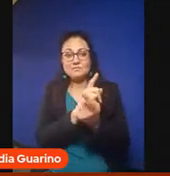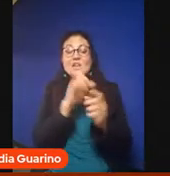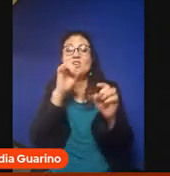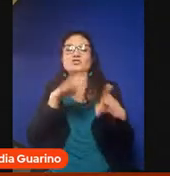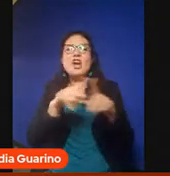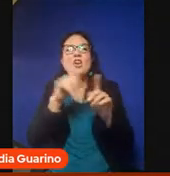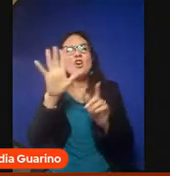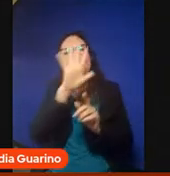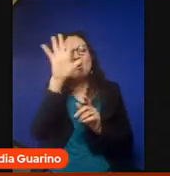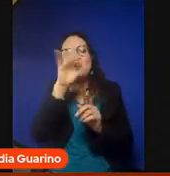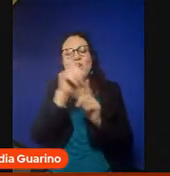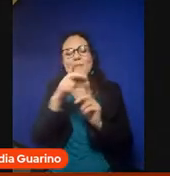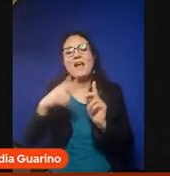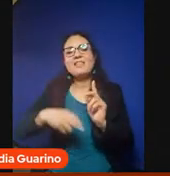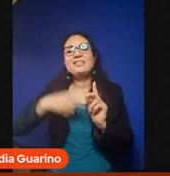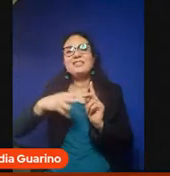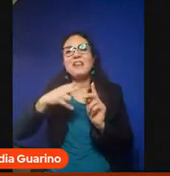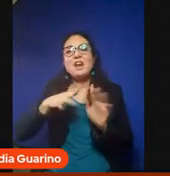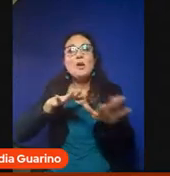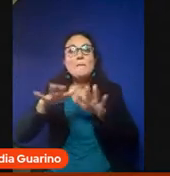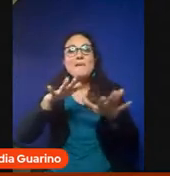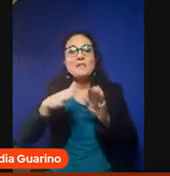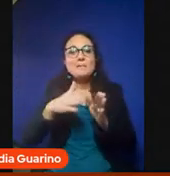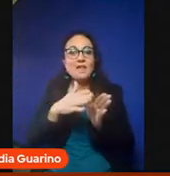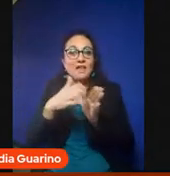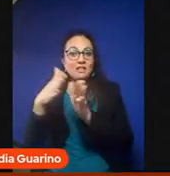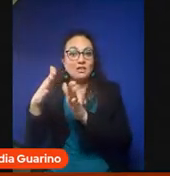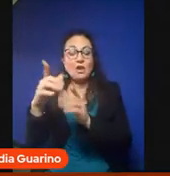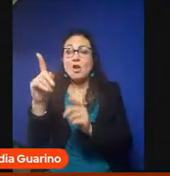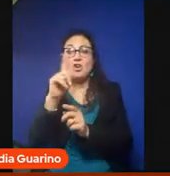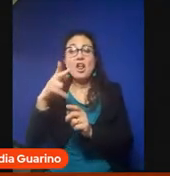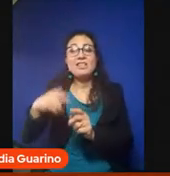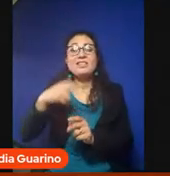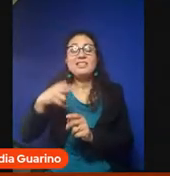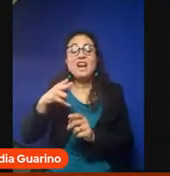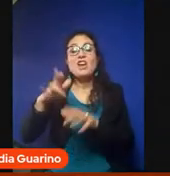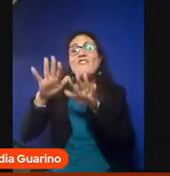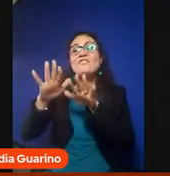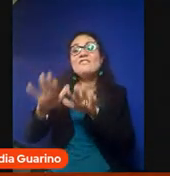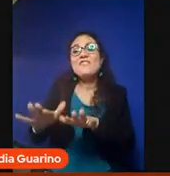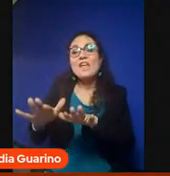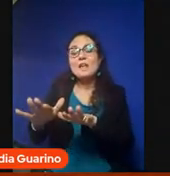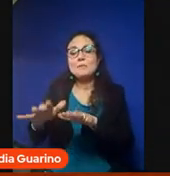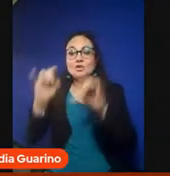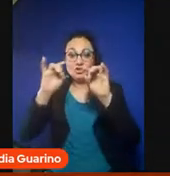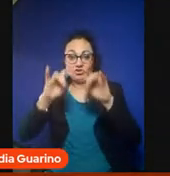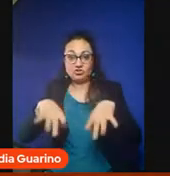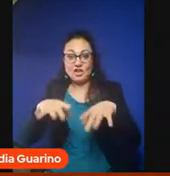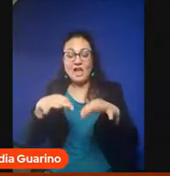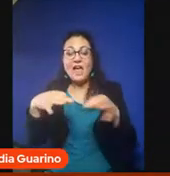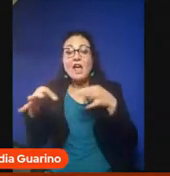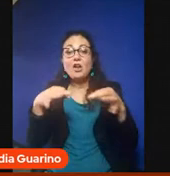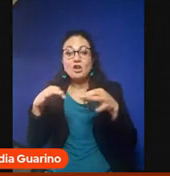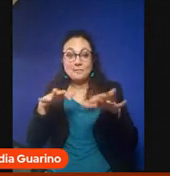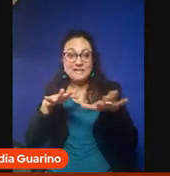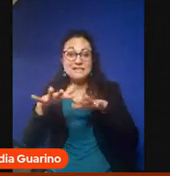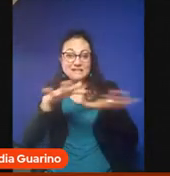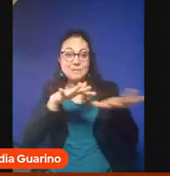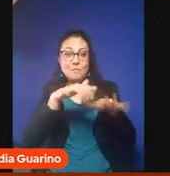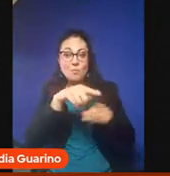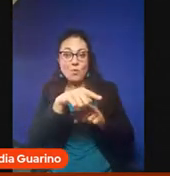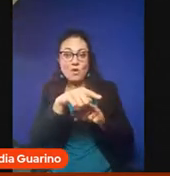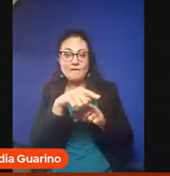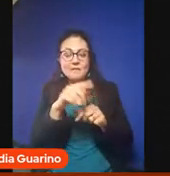che deve diventare un altro treno in movimento. Non hai un treno fermo, un'economia si muove. Lui parlava